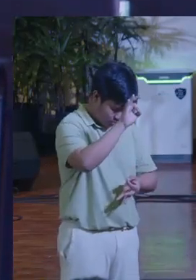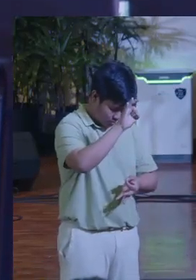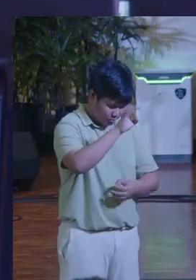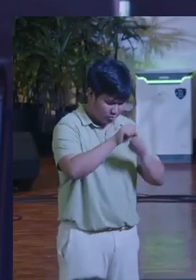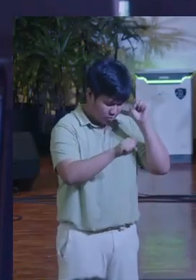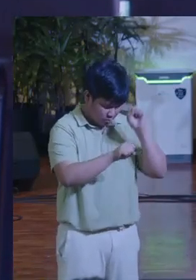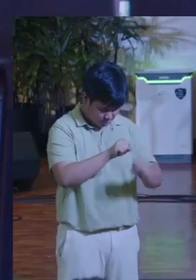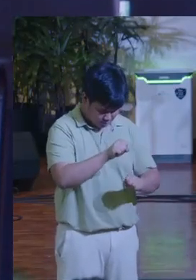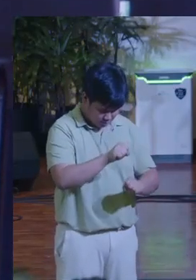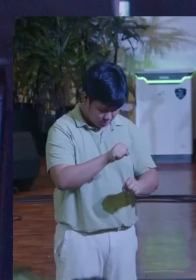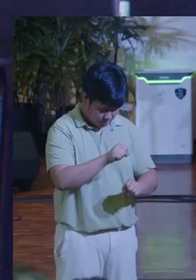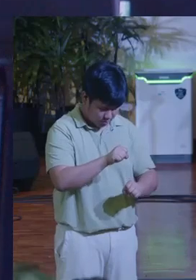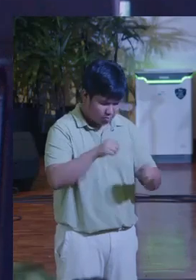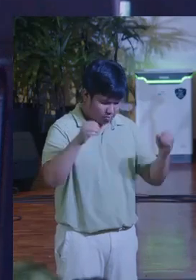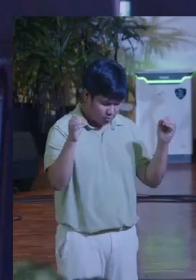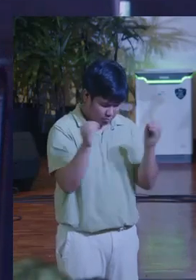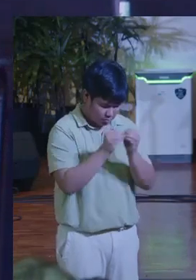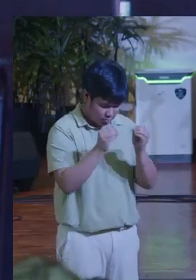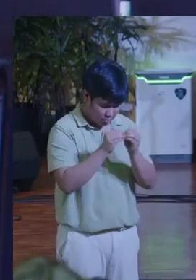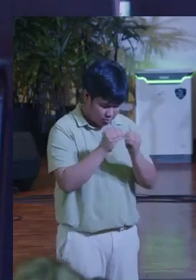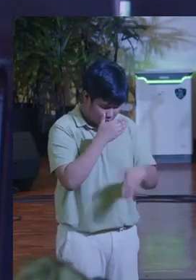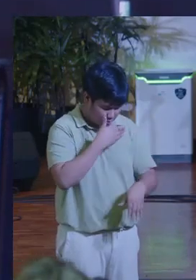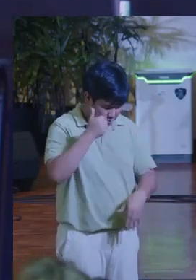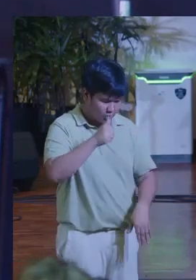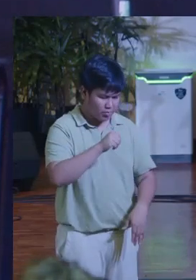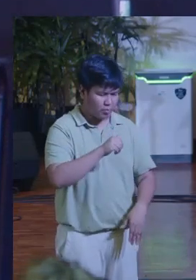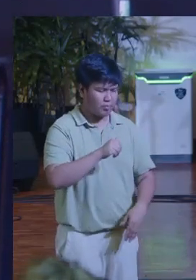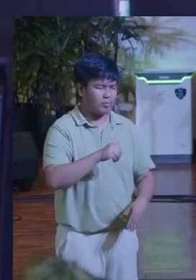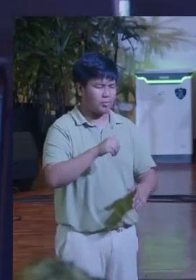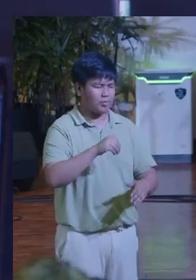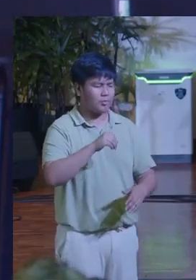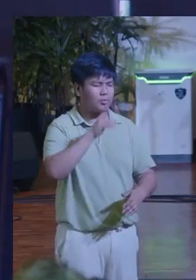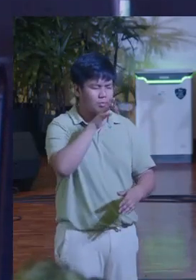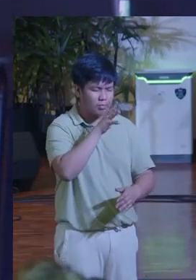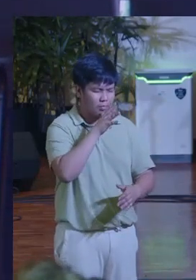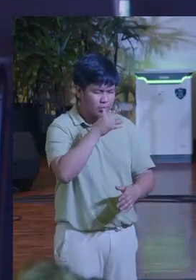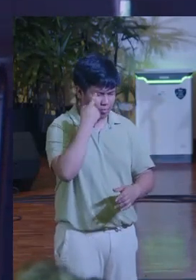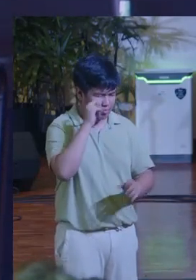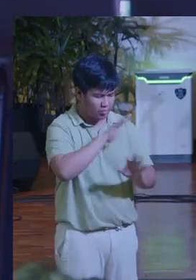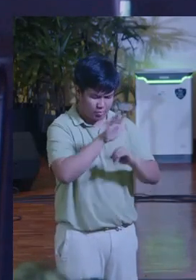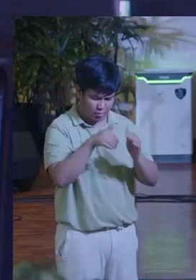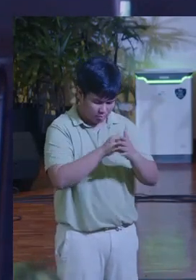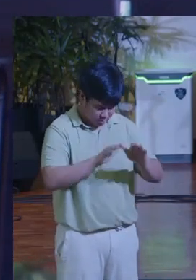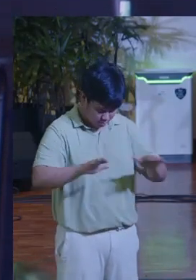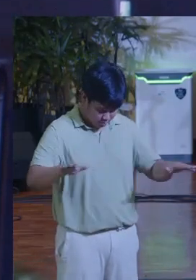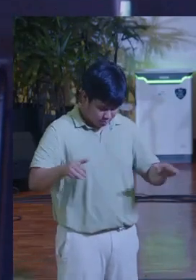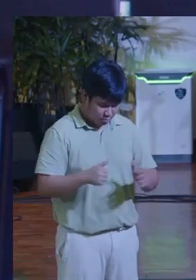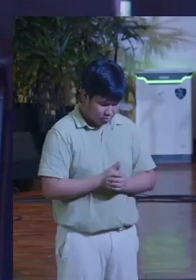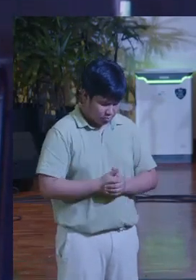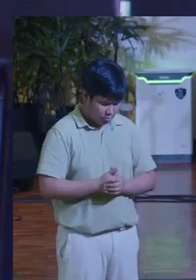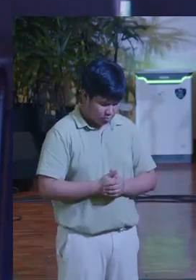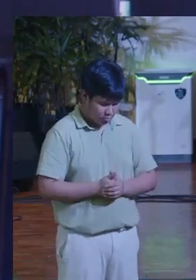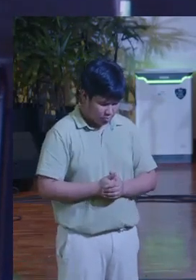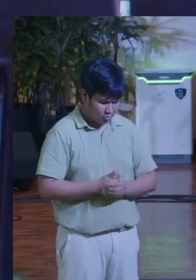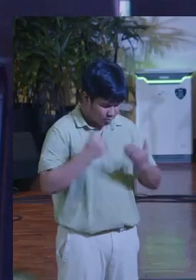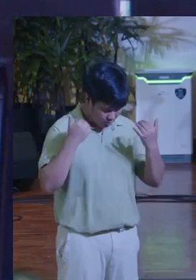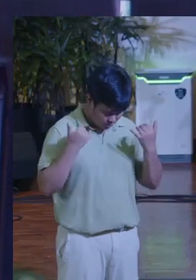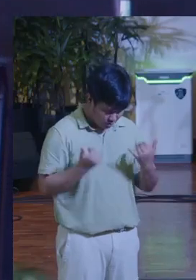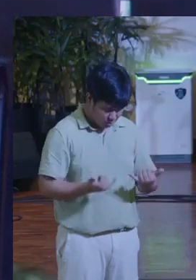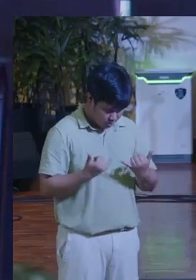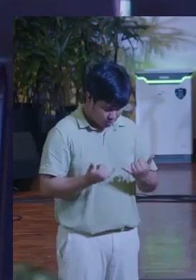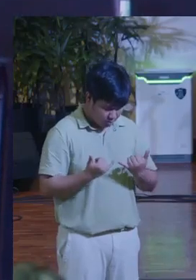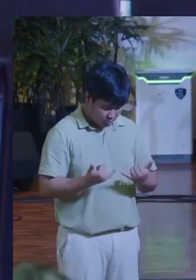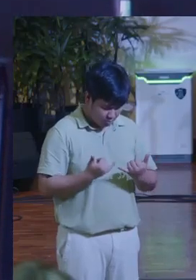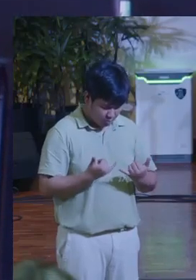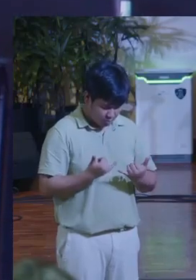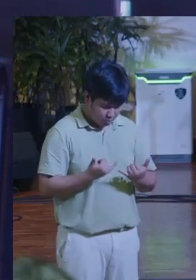ay maging mas mabuti pang ina sa kanilang mga anak. At kung sila ay